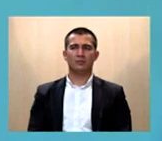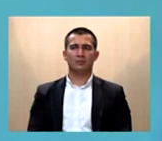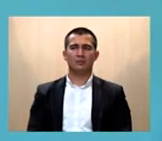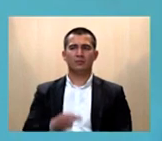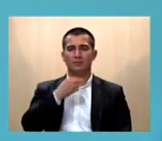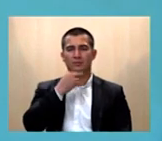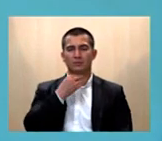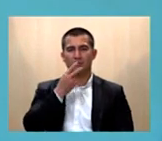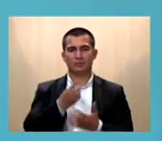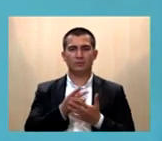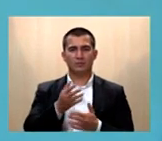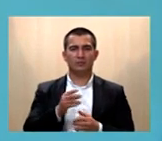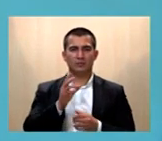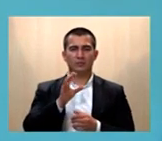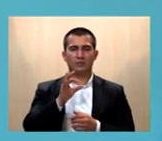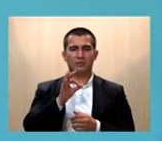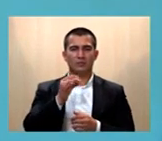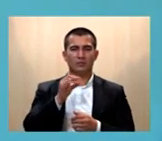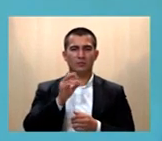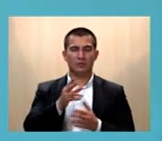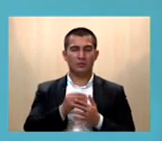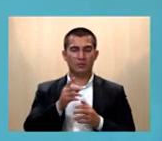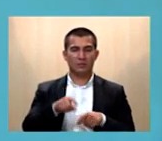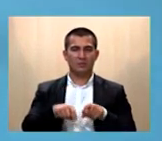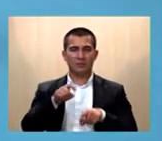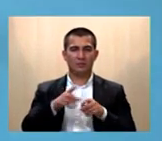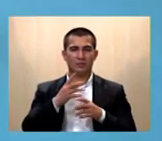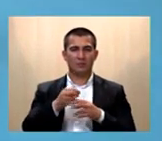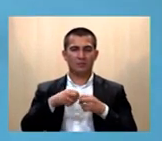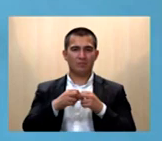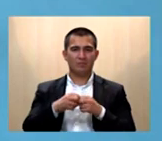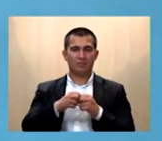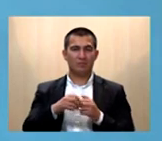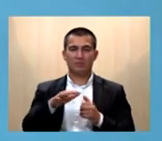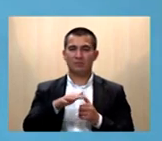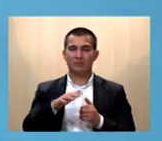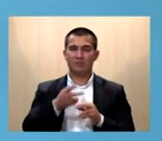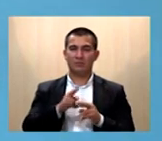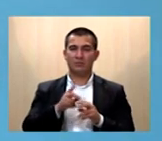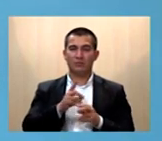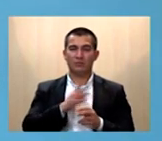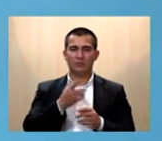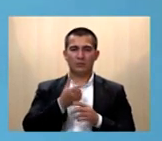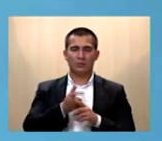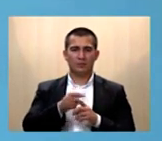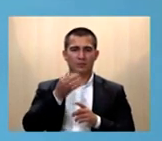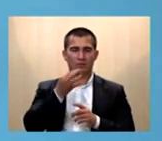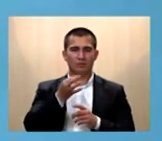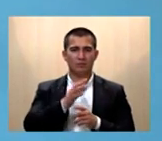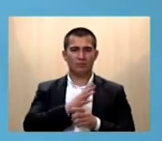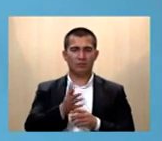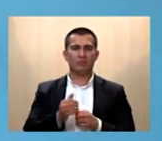E'tibor beramiz, tizzalarimiz oldi oyog'imiz uchidan o'tib ketmagan holatda va orqa oyog'imiz to'g'ri holatda bo'lishi kerak. Yana bir